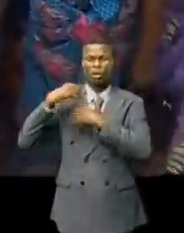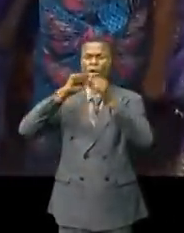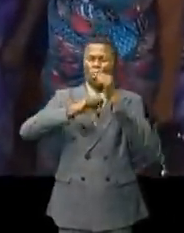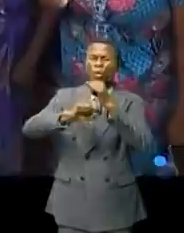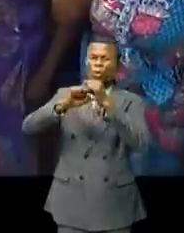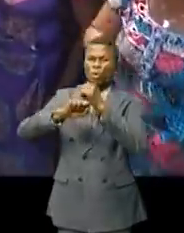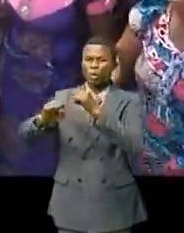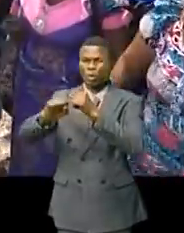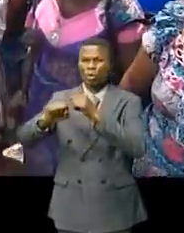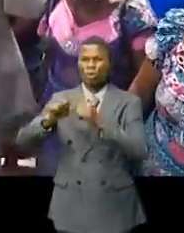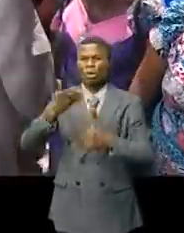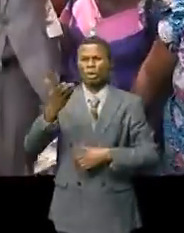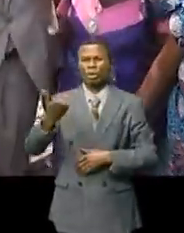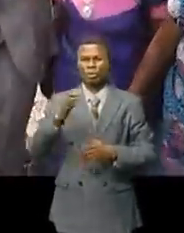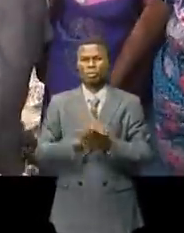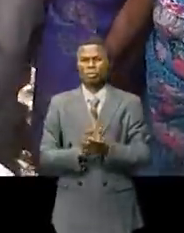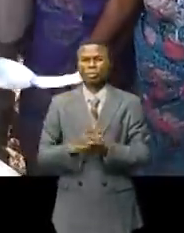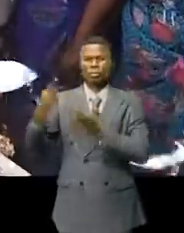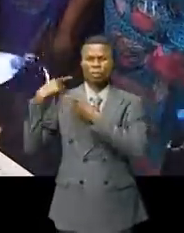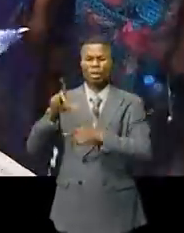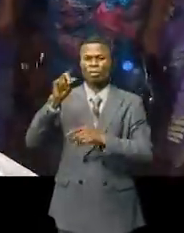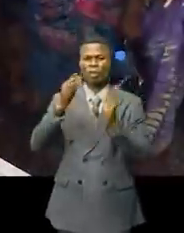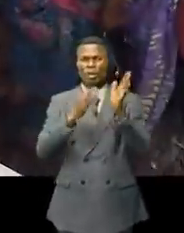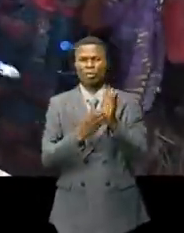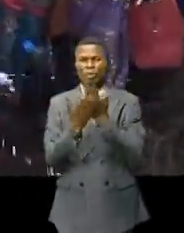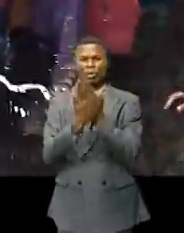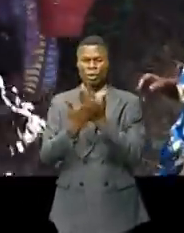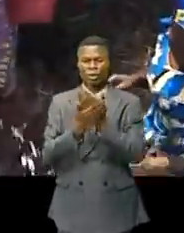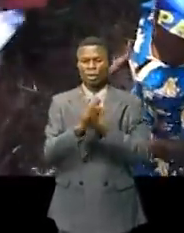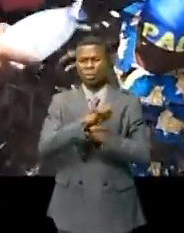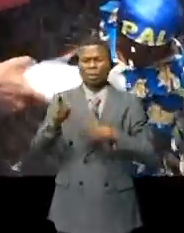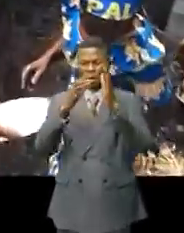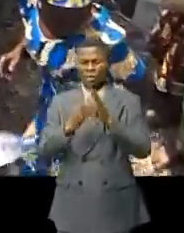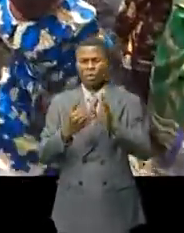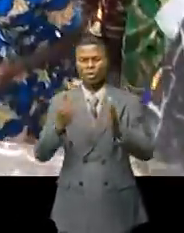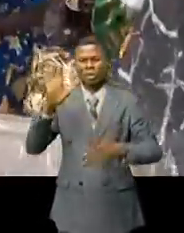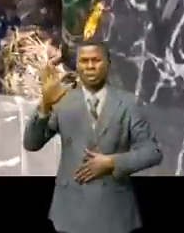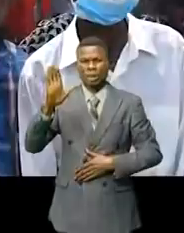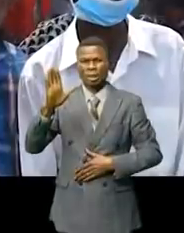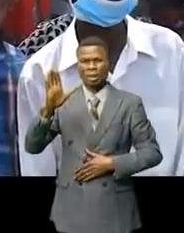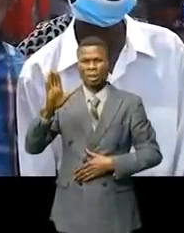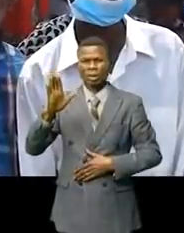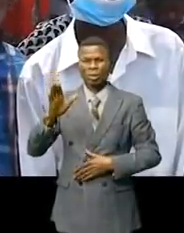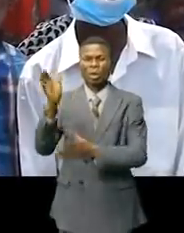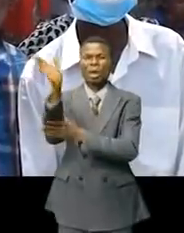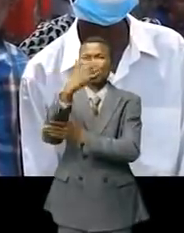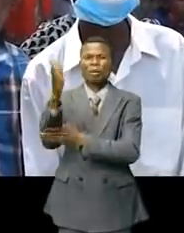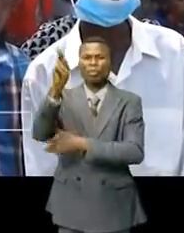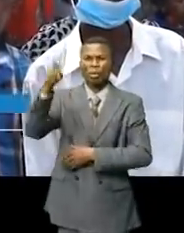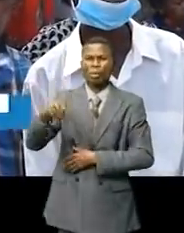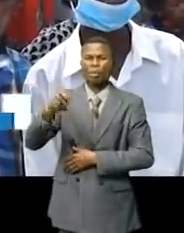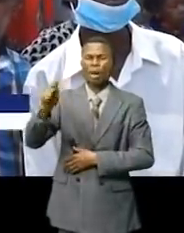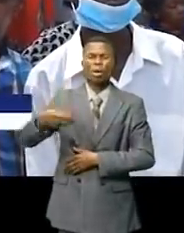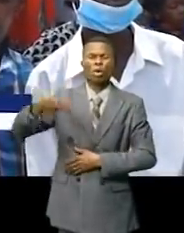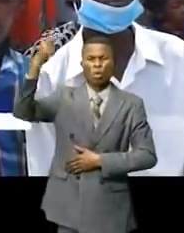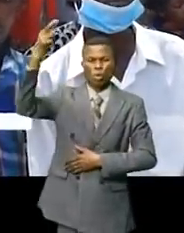dauvel par ou que depuis le 29 juillet mlle sans lacets jusqu'aujourd'hui le flambeau du panneau est toujours au